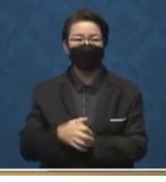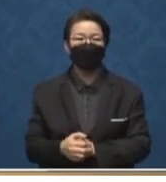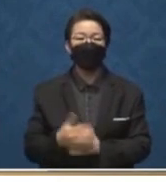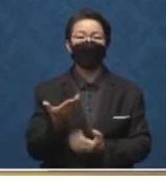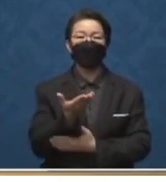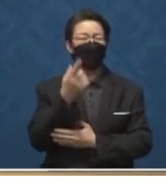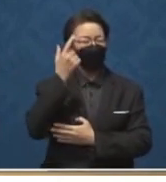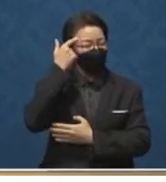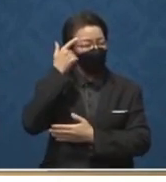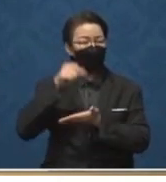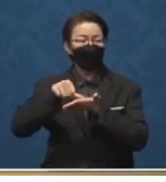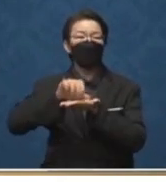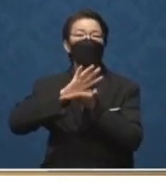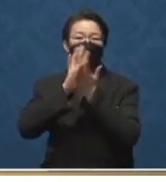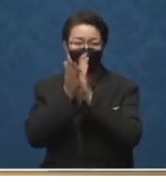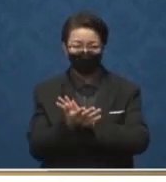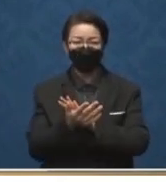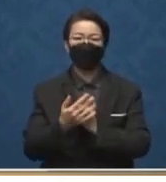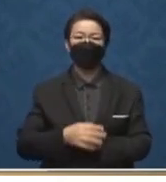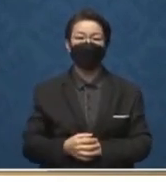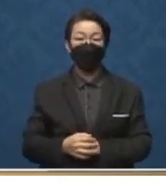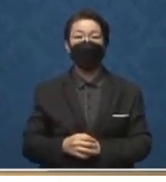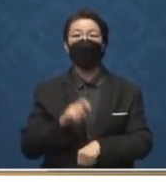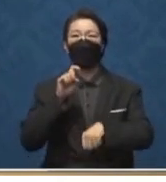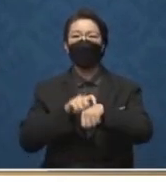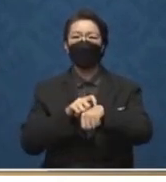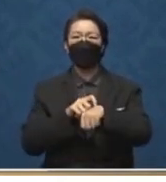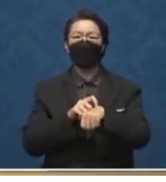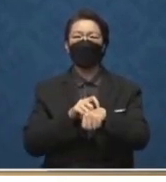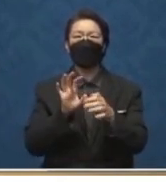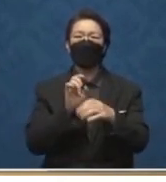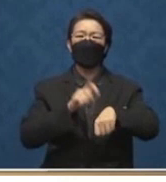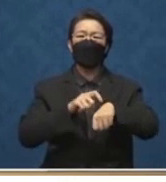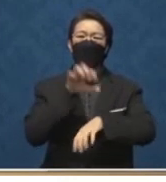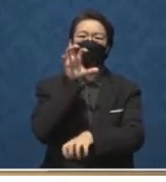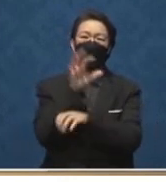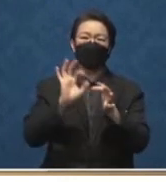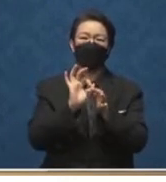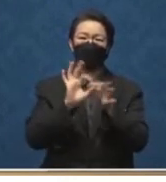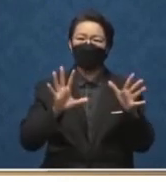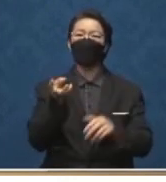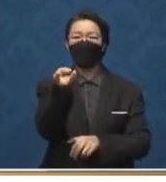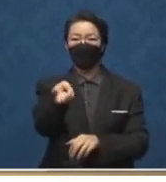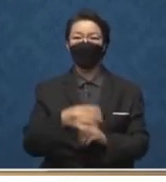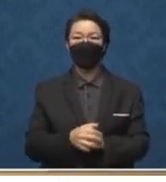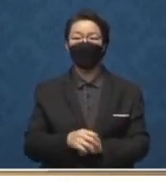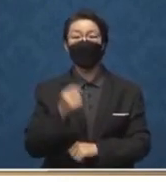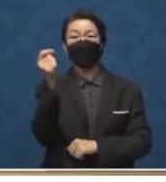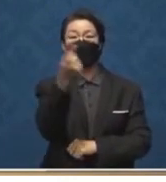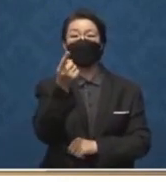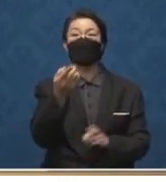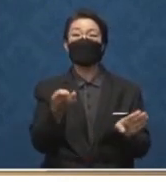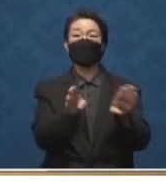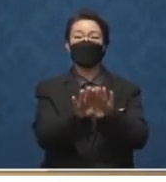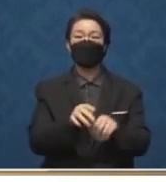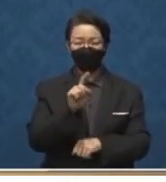ปรับวิธีการคิดแค่ปรสล็อกนิดเดียวเท่านั้เองจากการททเที่ยวILึงตีหนึ่เราเปิ